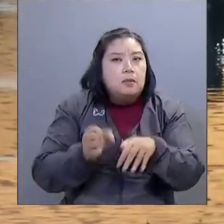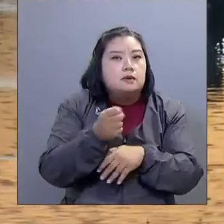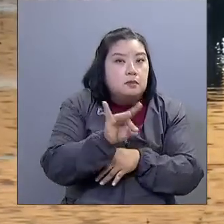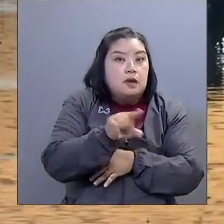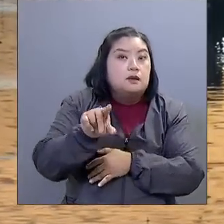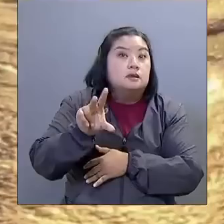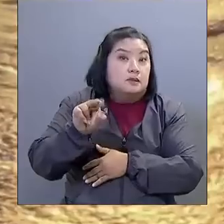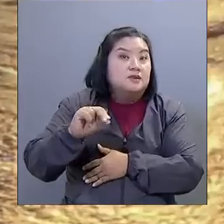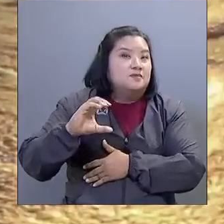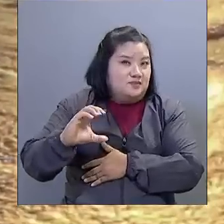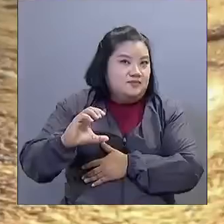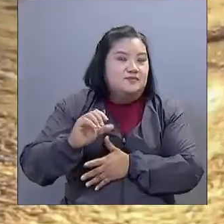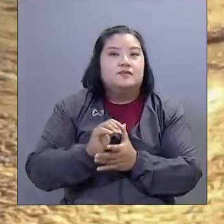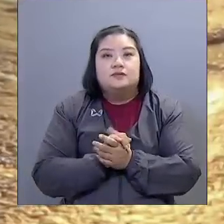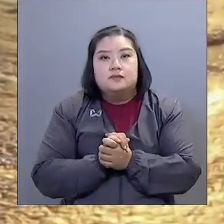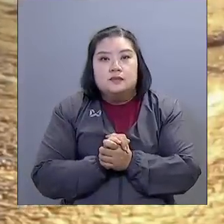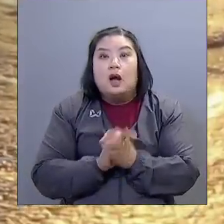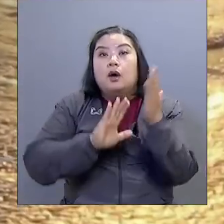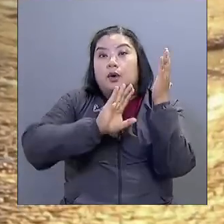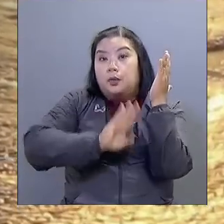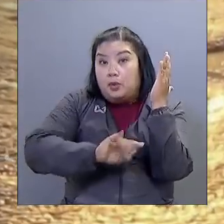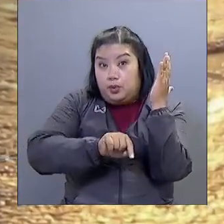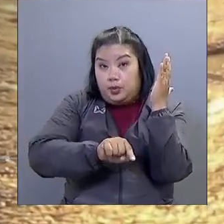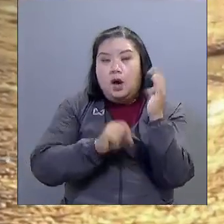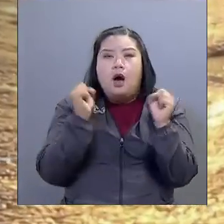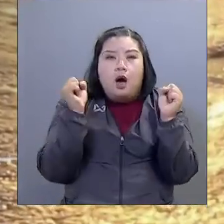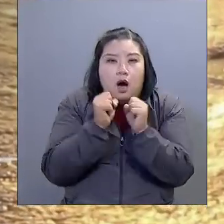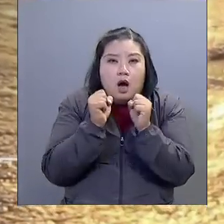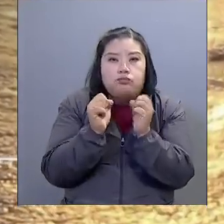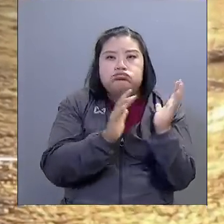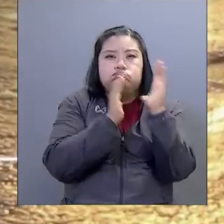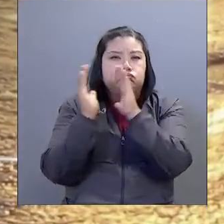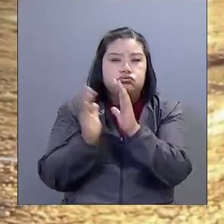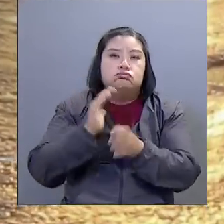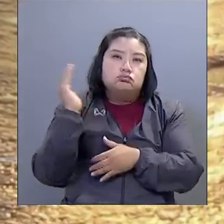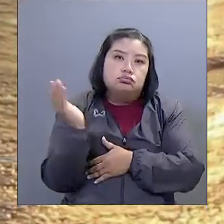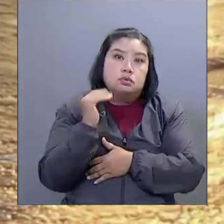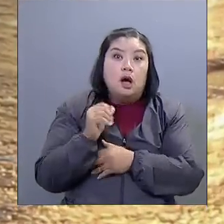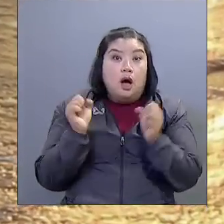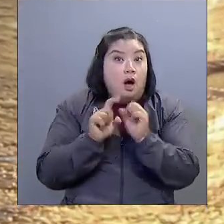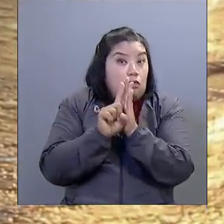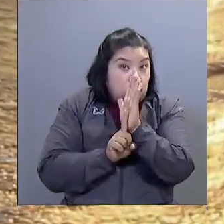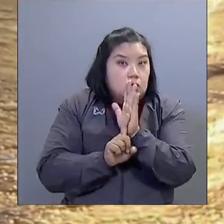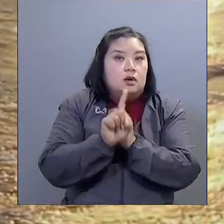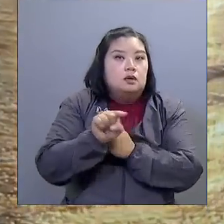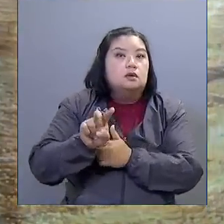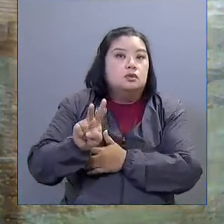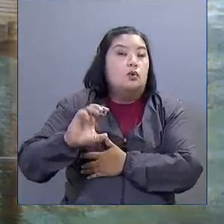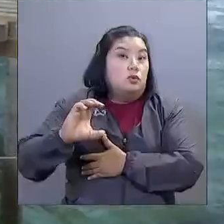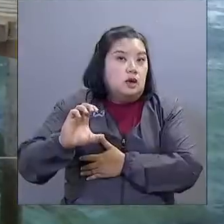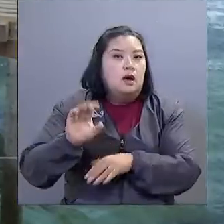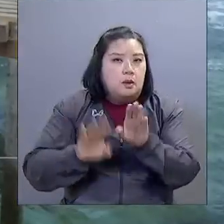18-30 องศาเซลเซียสภาคตะวันออกอากาศเย็นถึงหนาวกับมีลมแรงอุณหภูมิจะลดลงอีก 1-2 องศาอยู่ที่ระหว่า